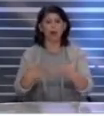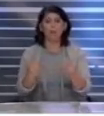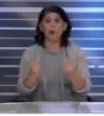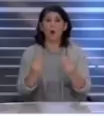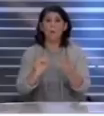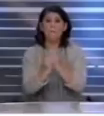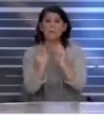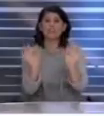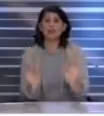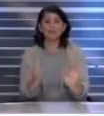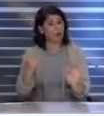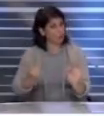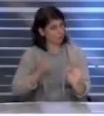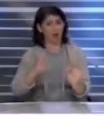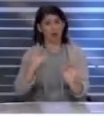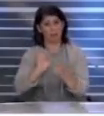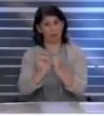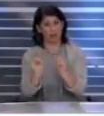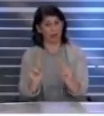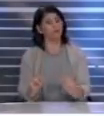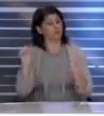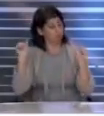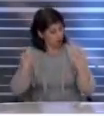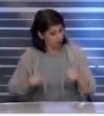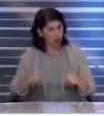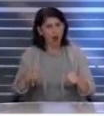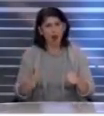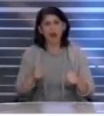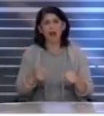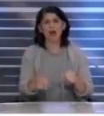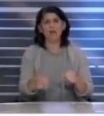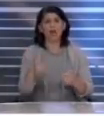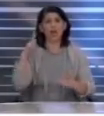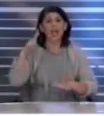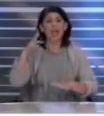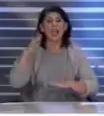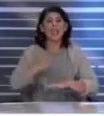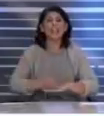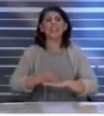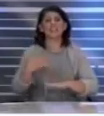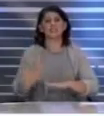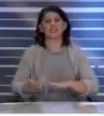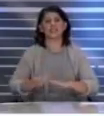μεταρρυθμίσεις, συχνά οδυνηρότατες, οι οποίες όμως είναι και το εχέγγυο του συγχρονισμού.